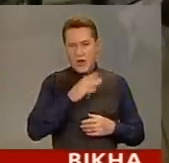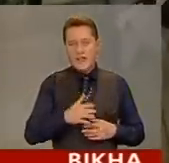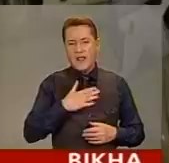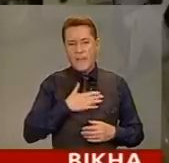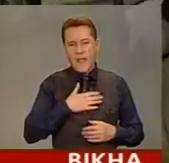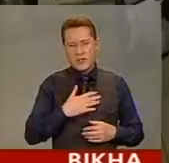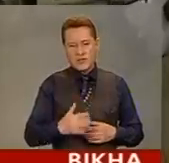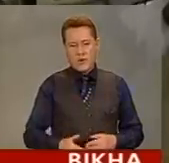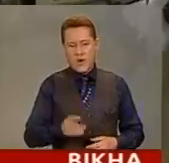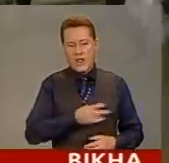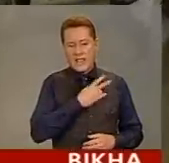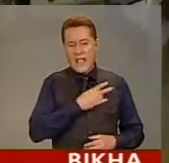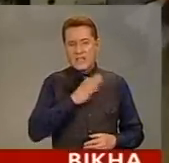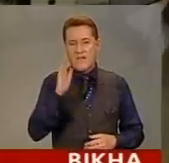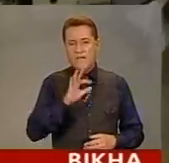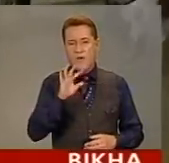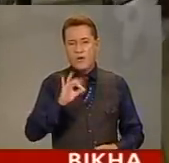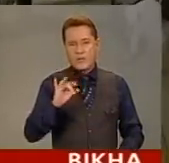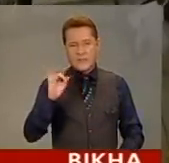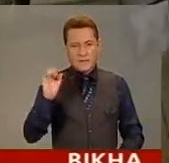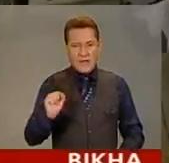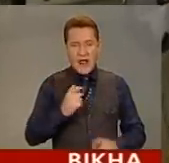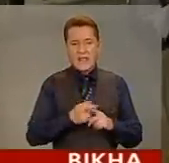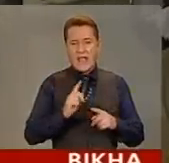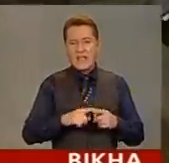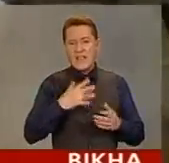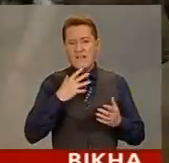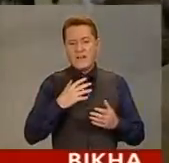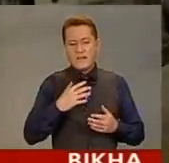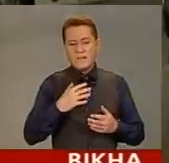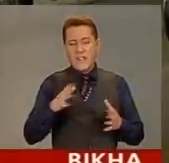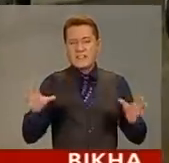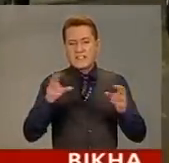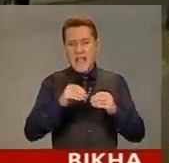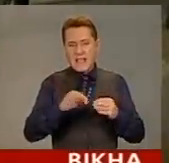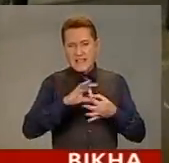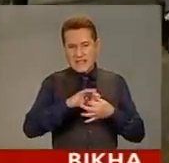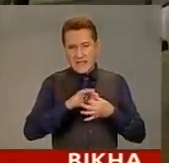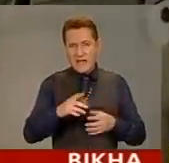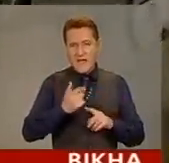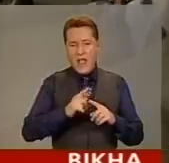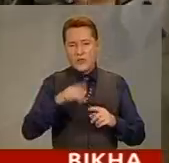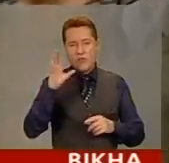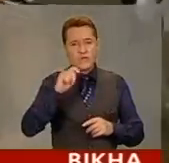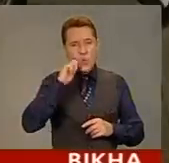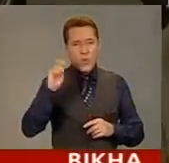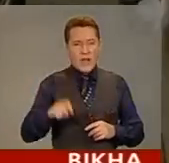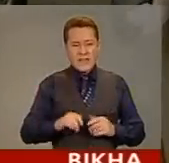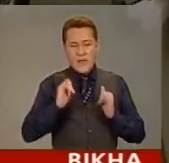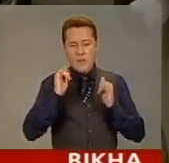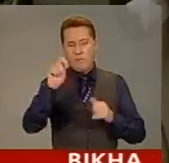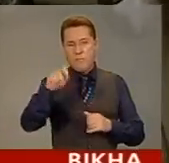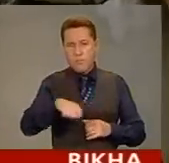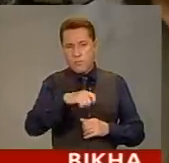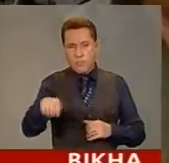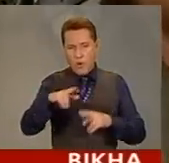нашого князя Володимира, який соєдинив цю всю Україну, як посвятив,